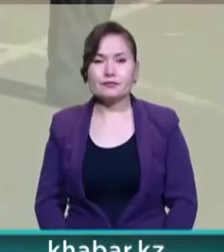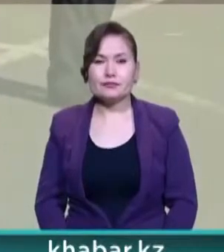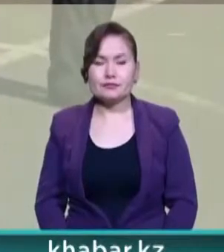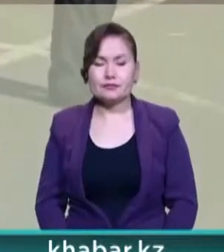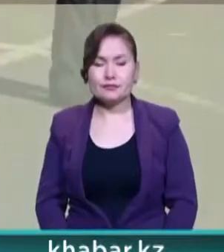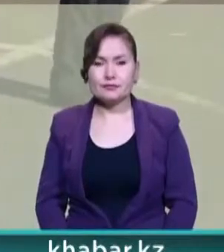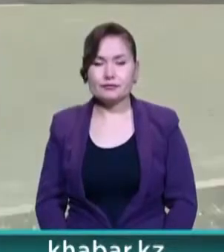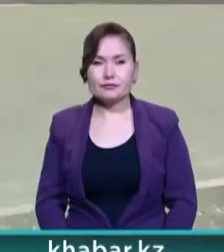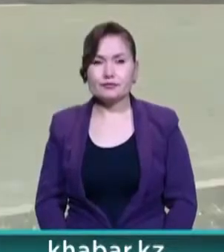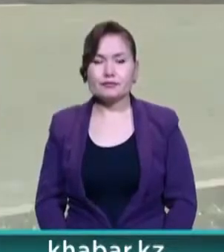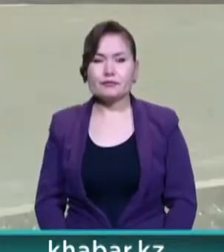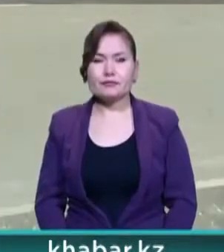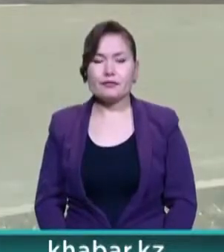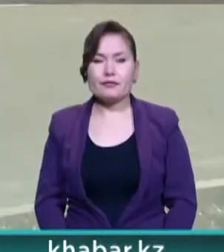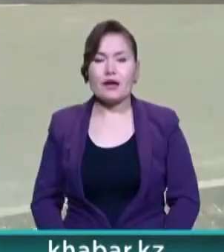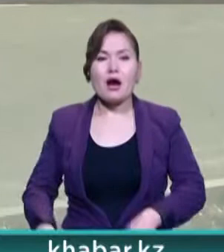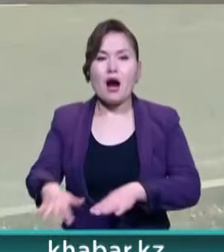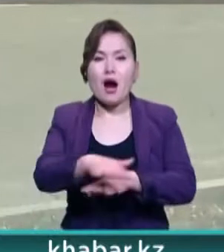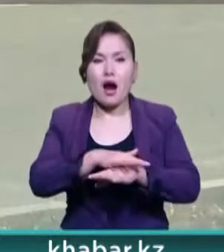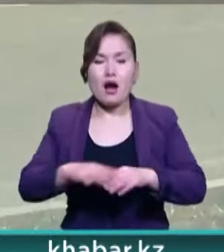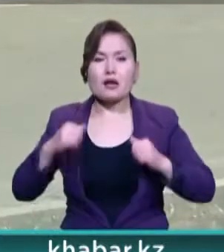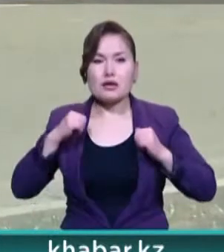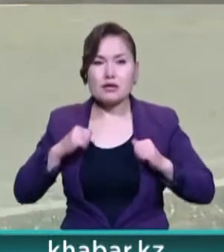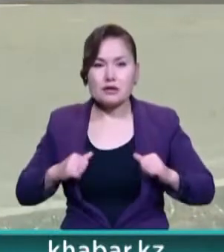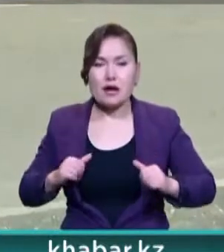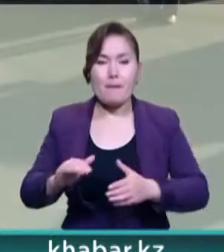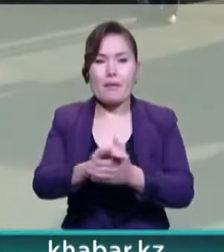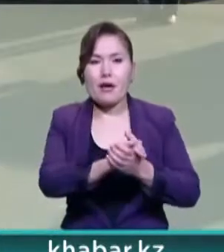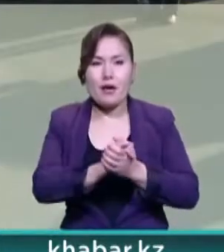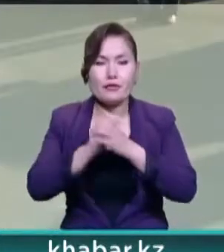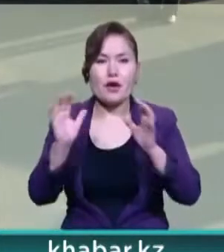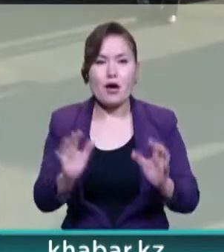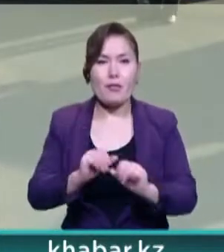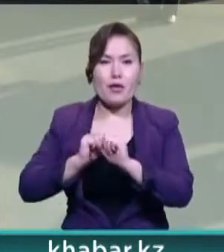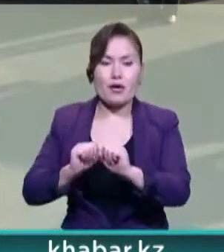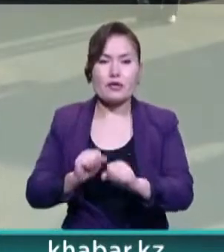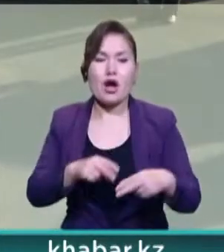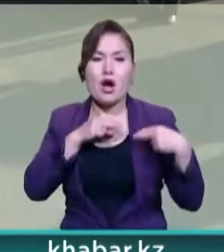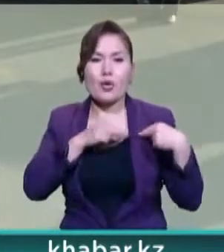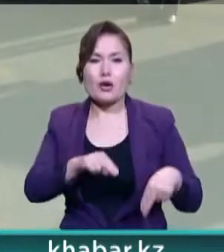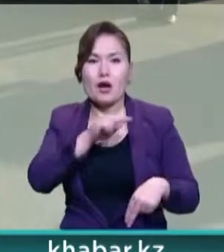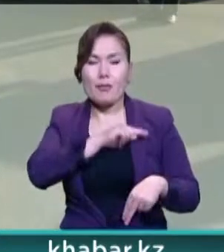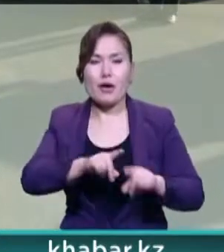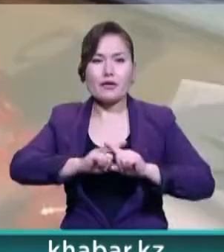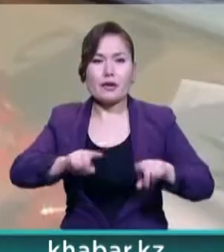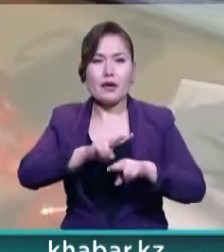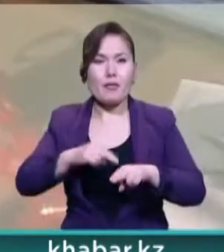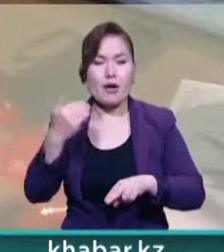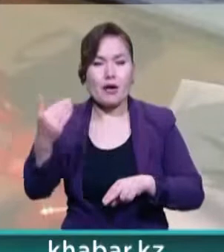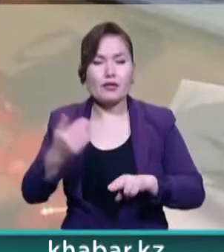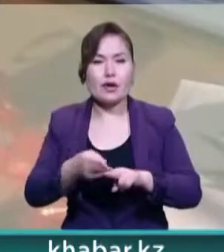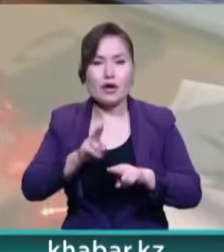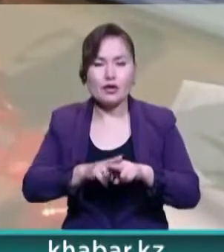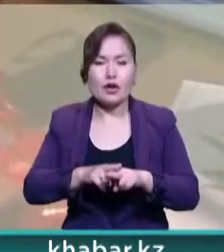Қазақстан Республикасы қызмет етемін. Халықтың бейбіт өмірі мен егемендігіміздің құндылықтарын қорғау жолында еңбегімен ерекшеленген тәртіп сақшылары енді